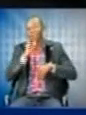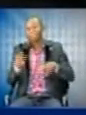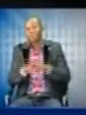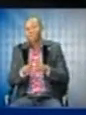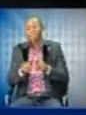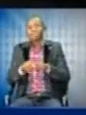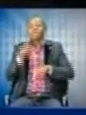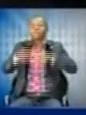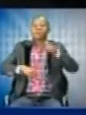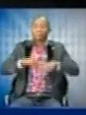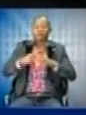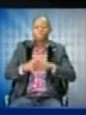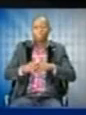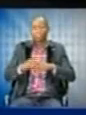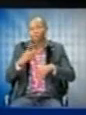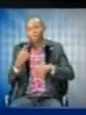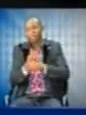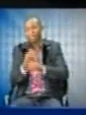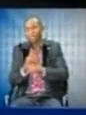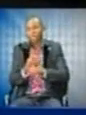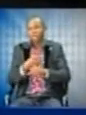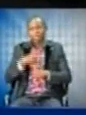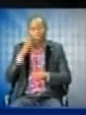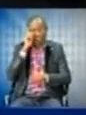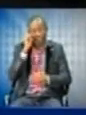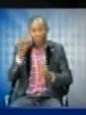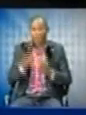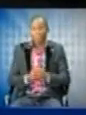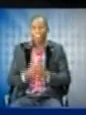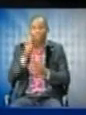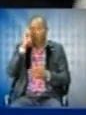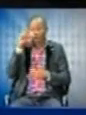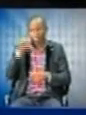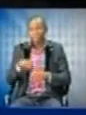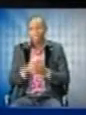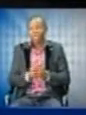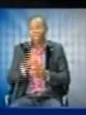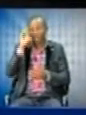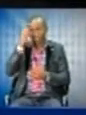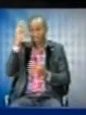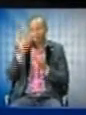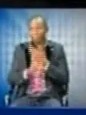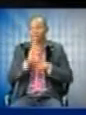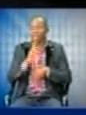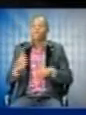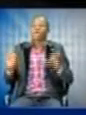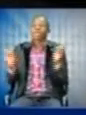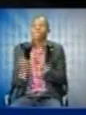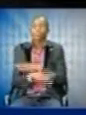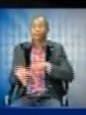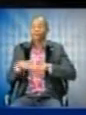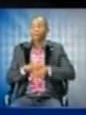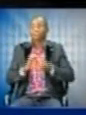ça mon point de vue. Et je ne pense pas que le gouvernement est prêt sur le plan